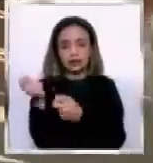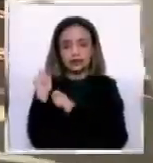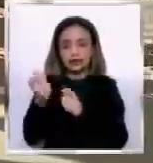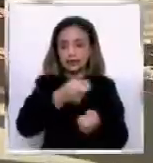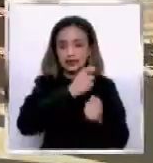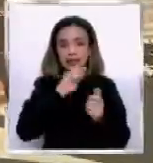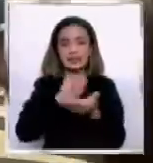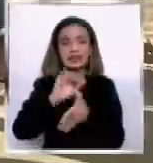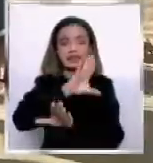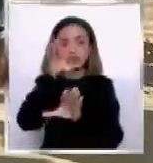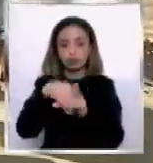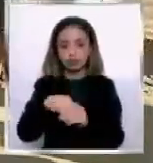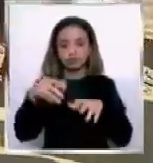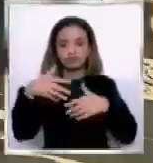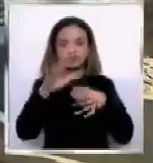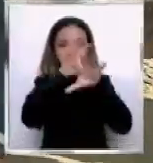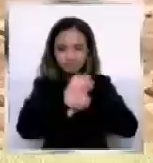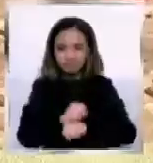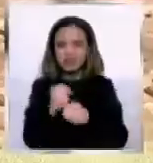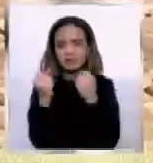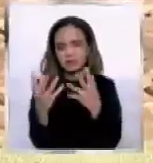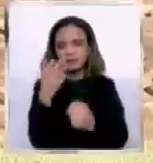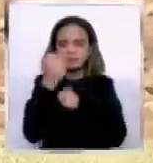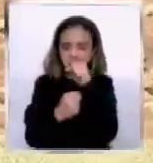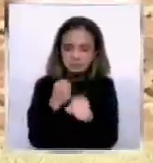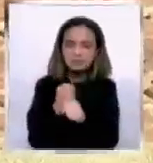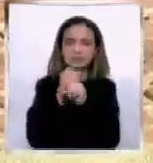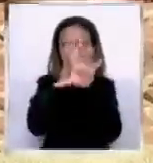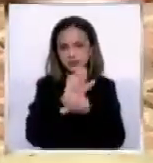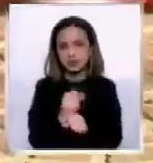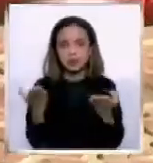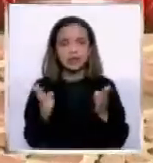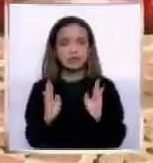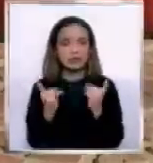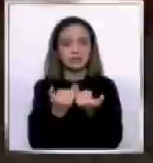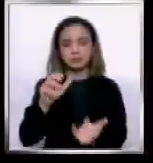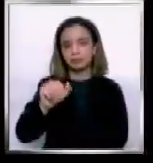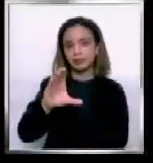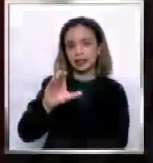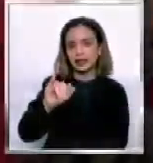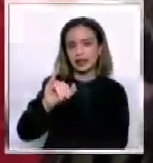ng penitensya na dekadekada na raw tradisyon sa Barangay Kaingin sa Malolos, Bulacan.